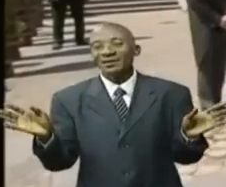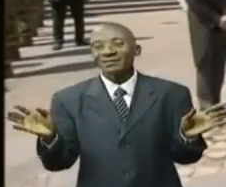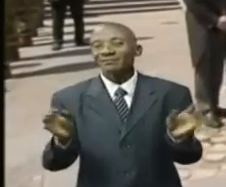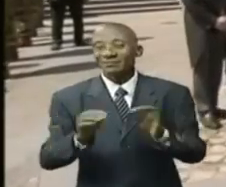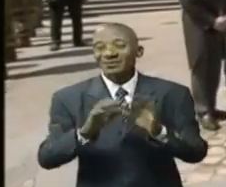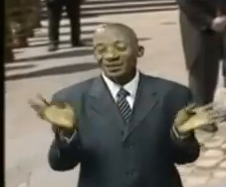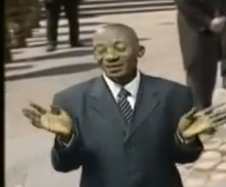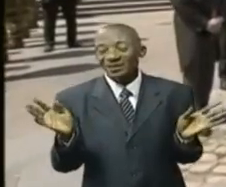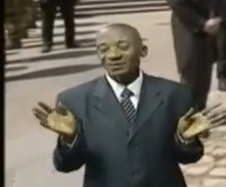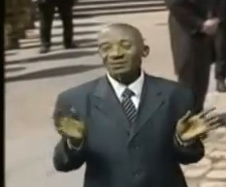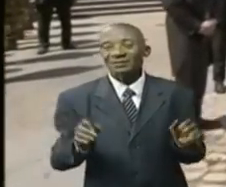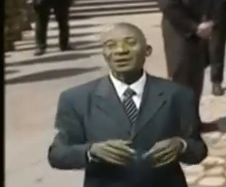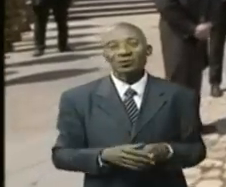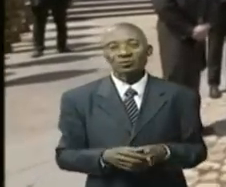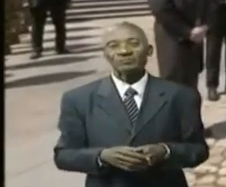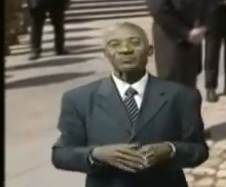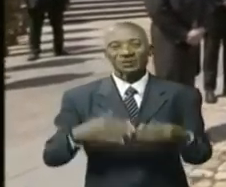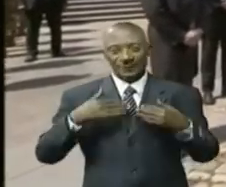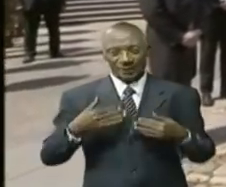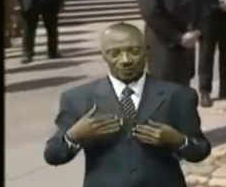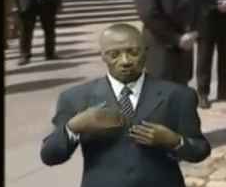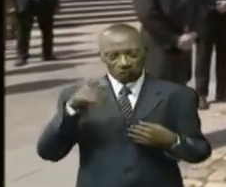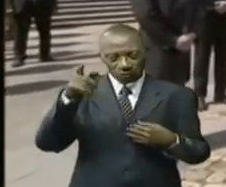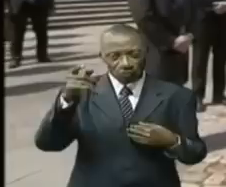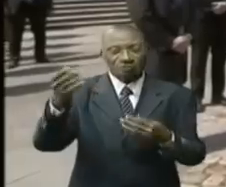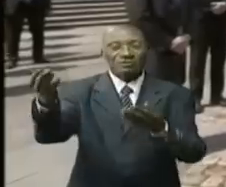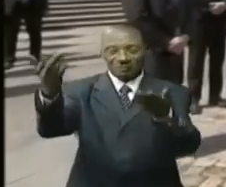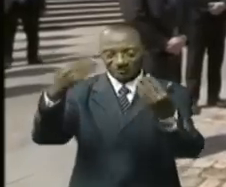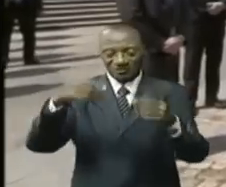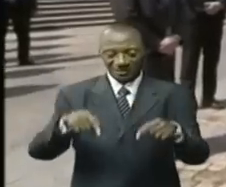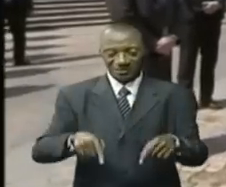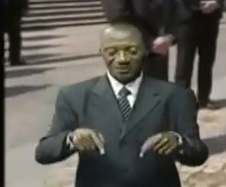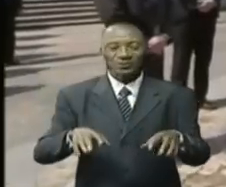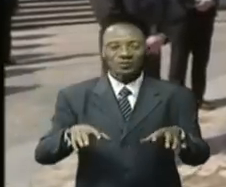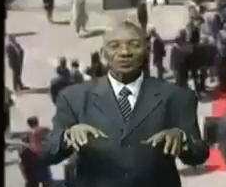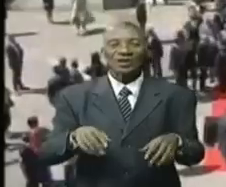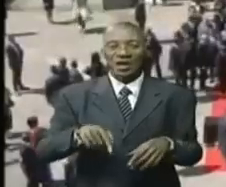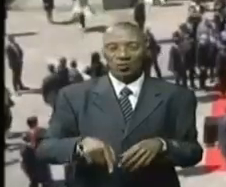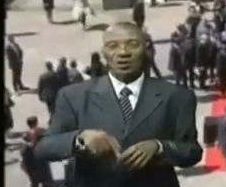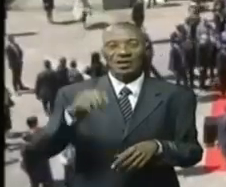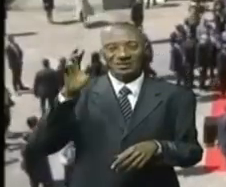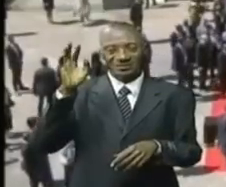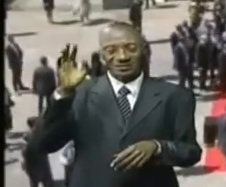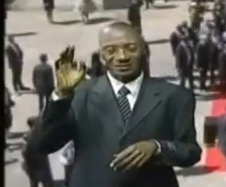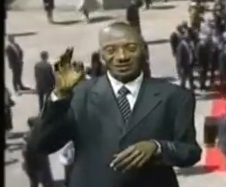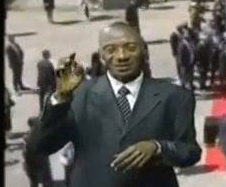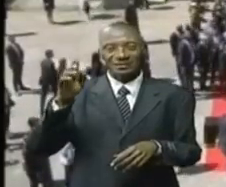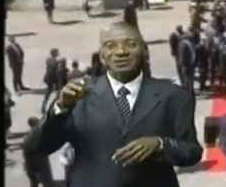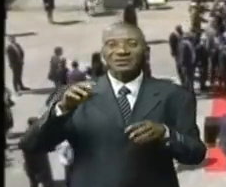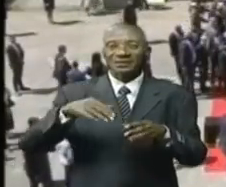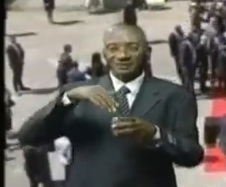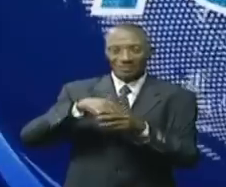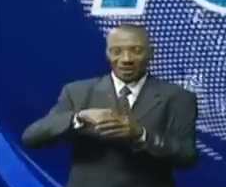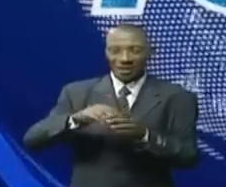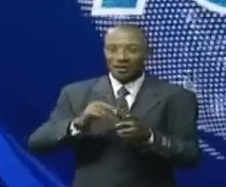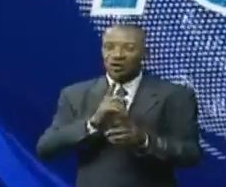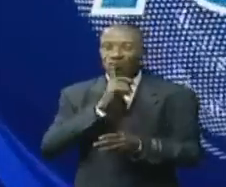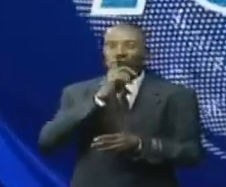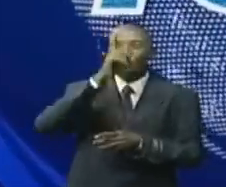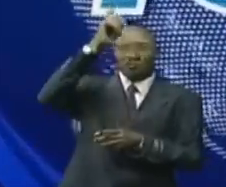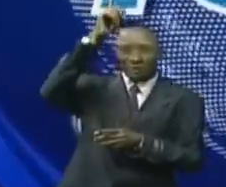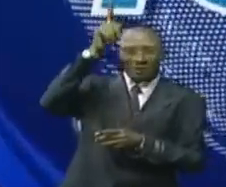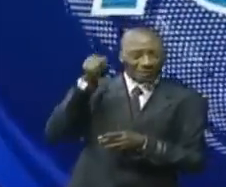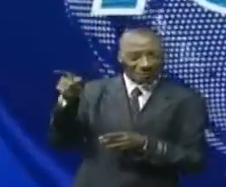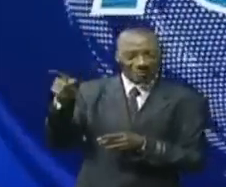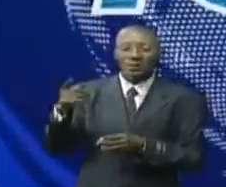partie du corps du héros national situé à l'échangeur des Limité et sur le point des finissages. Nous y reviendrons avec commentaires